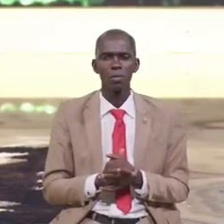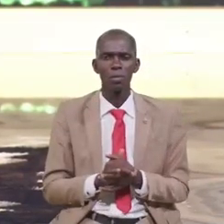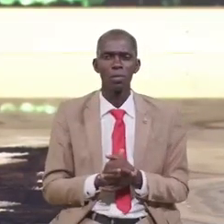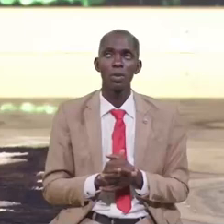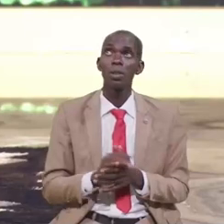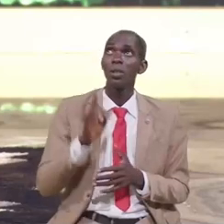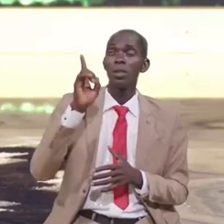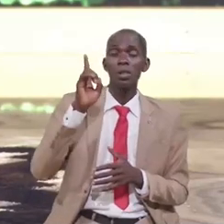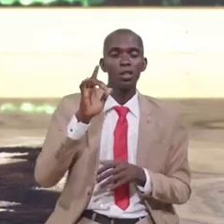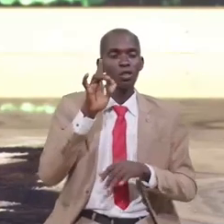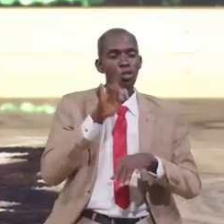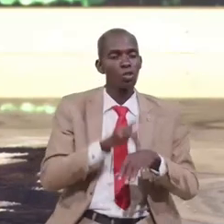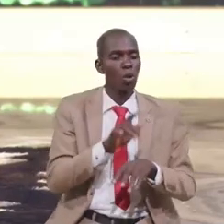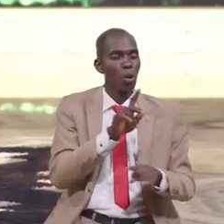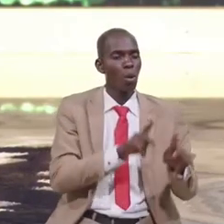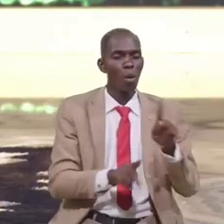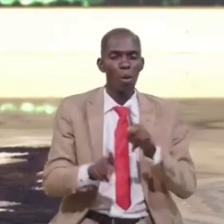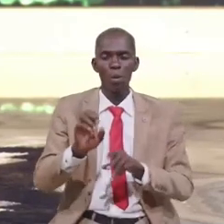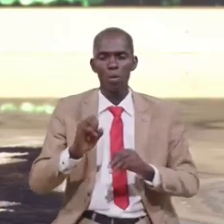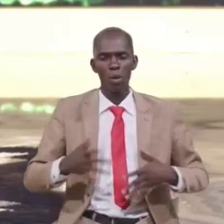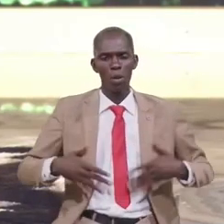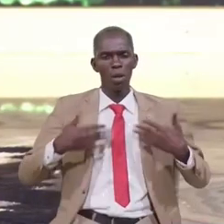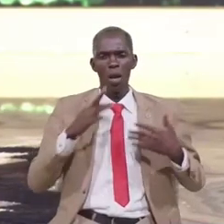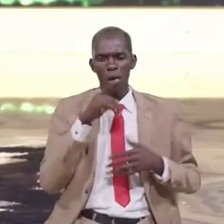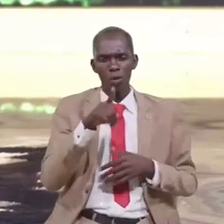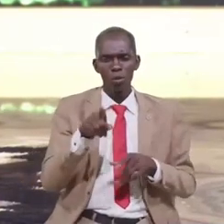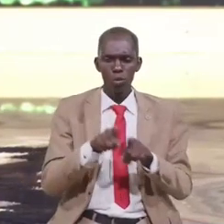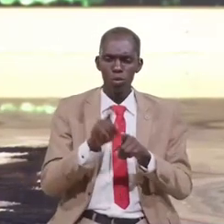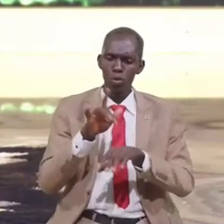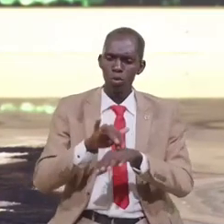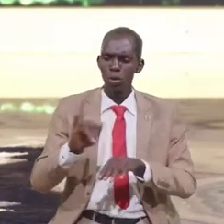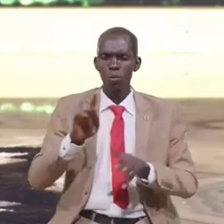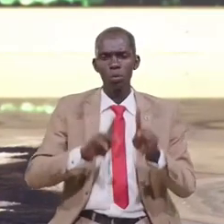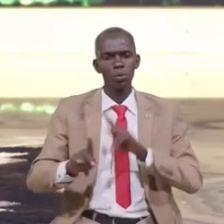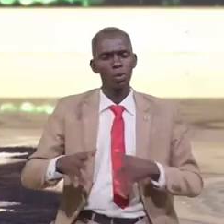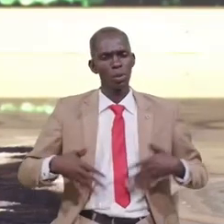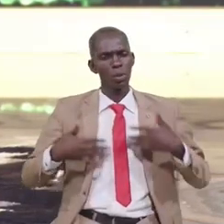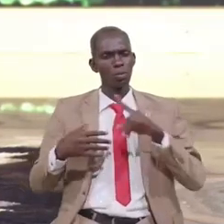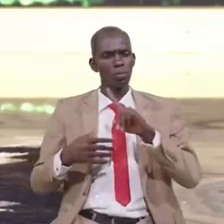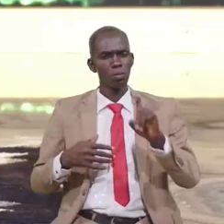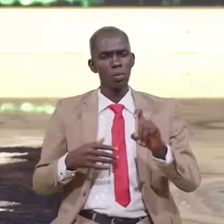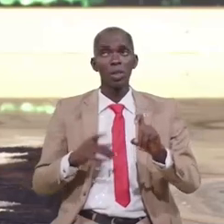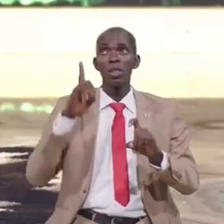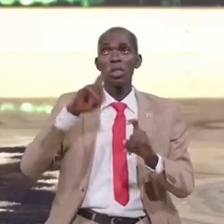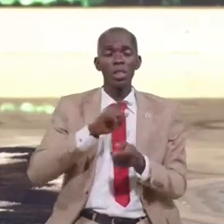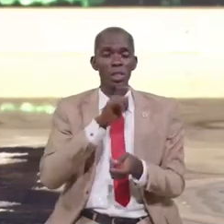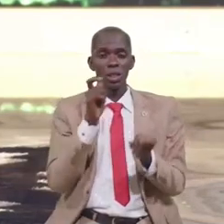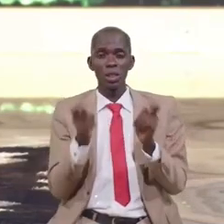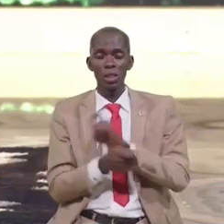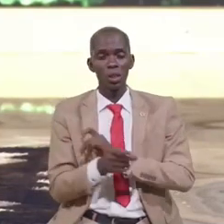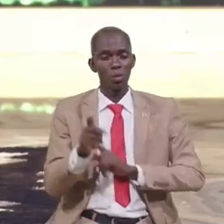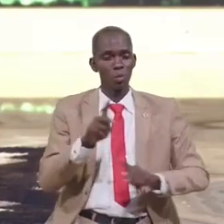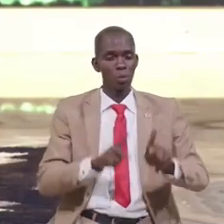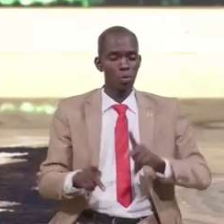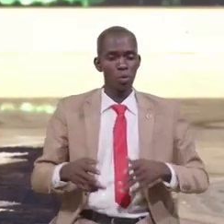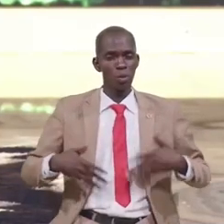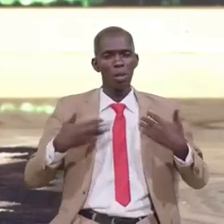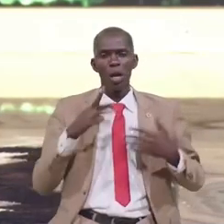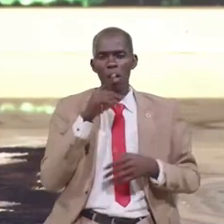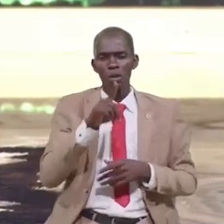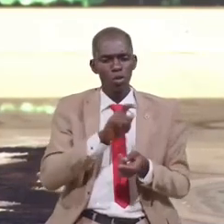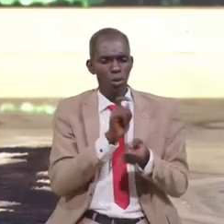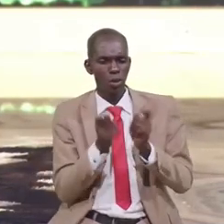Il a touché la vie des autres, est-ce que vous touchez la vie des autres? Il a transformé la vie des gens, est-ce que vous